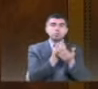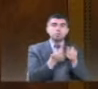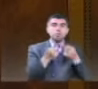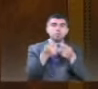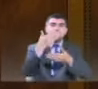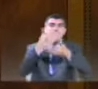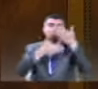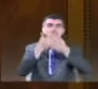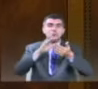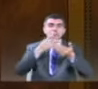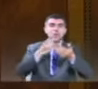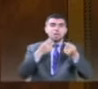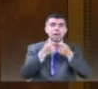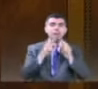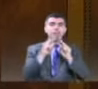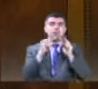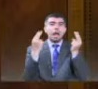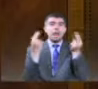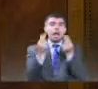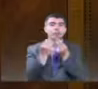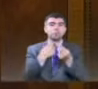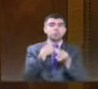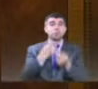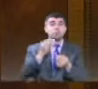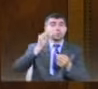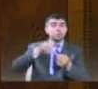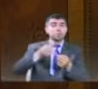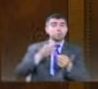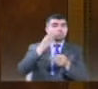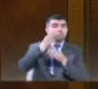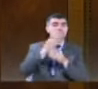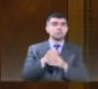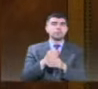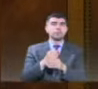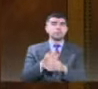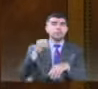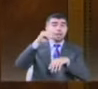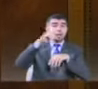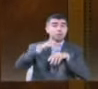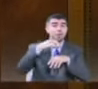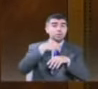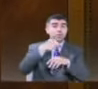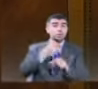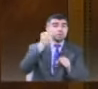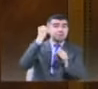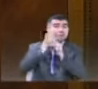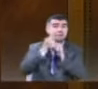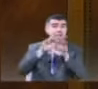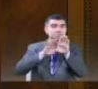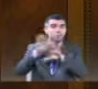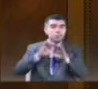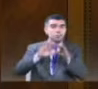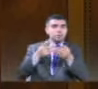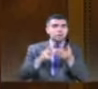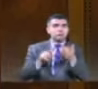تقوم بها بلادنا في المحافل الدولية وتمكينها من الإشعاع المناسب، الاستئناس بمعايير عمل هذه المنظمة